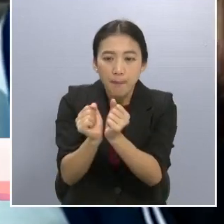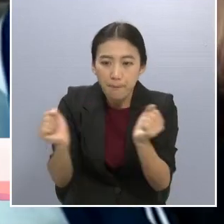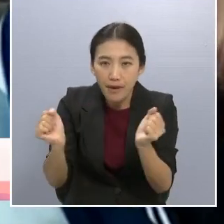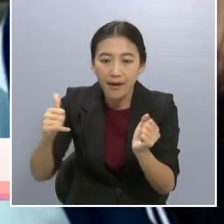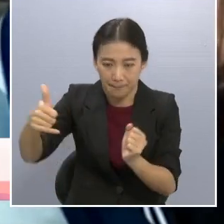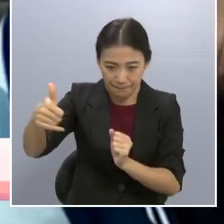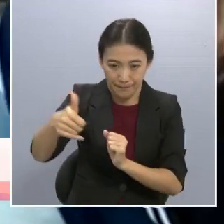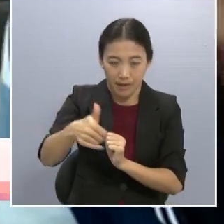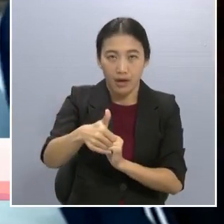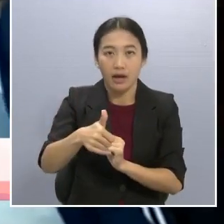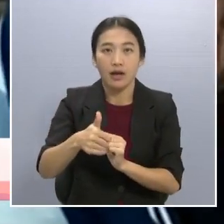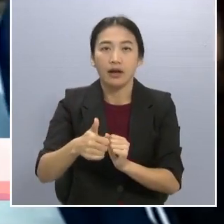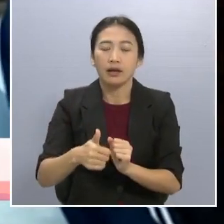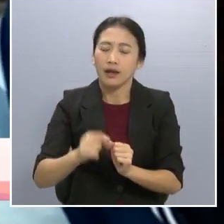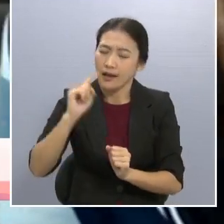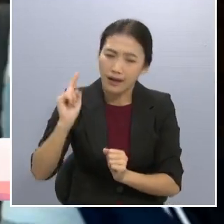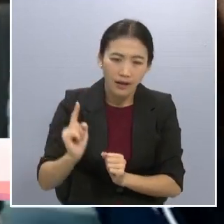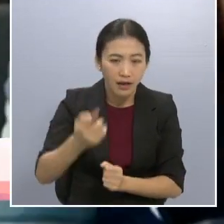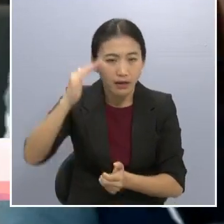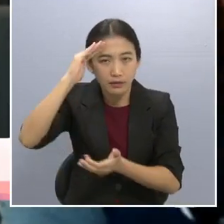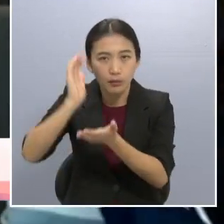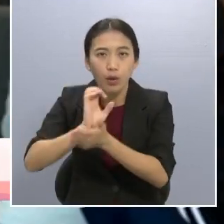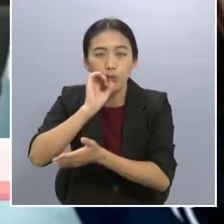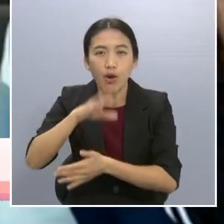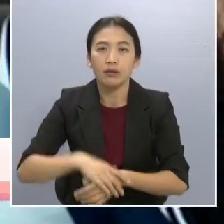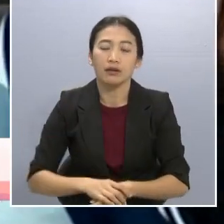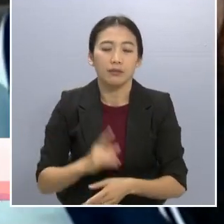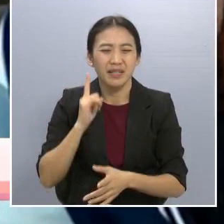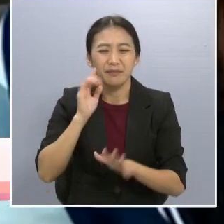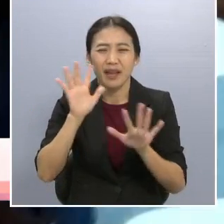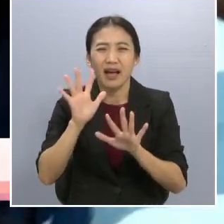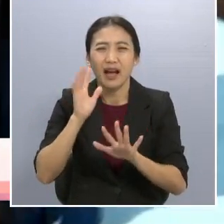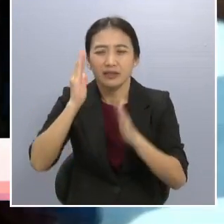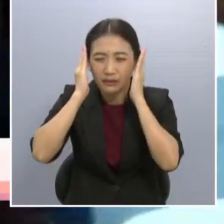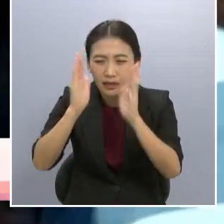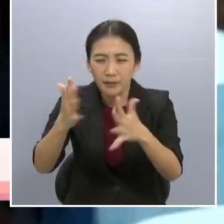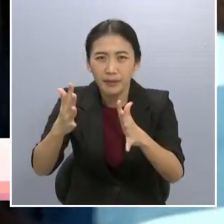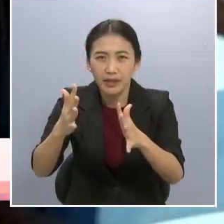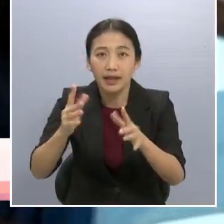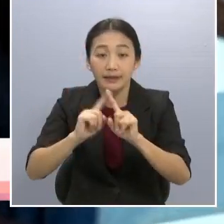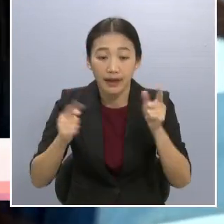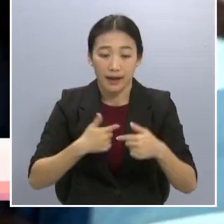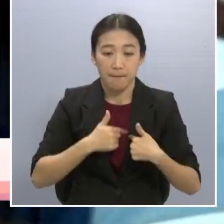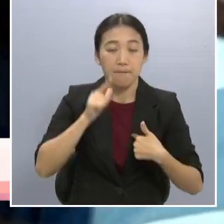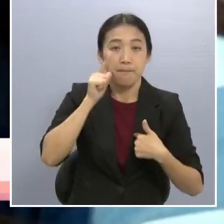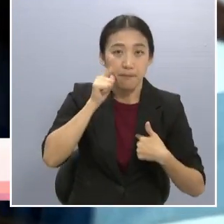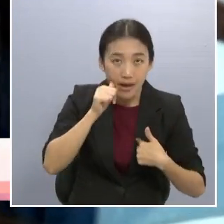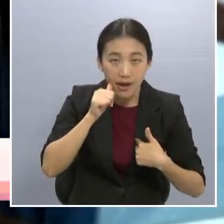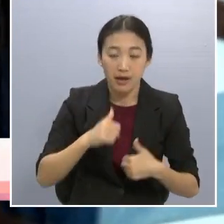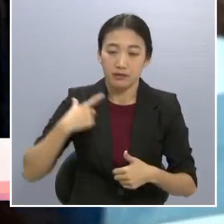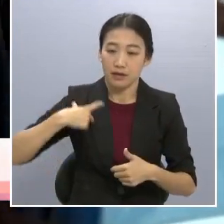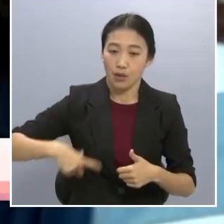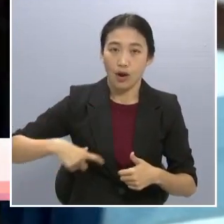บอกว่าเป็นอุบัติเหตุแต่ทั้งแม่และทนายความขอดูกล้องวงจรปิดแล้วก็หลักฐานทั้งหมด